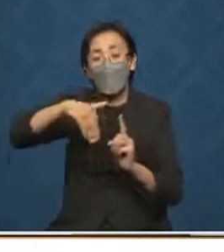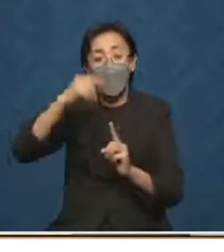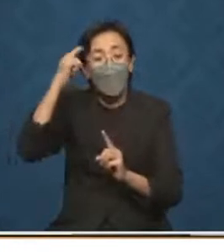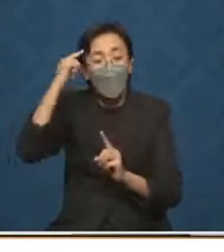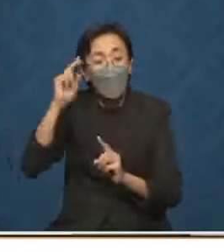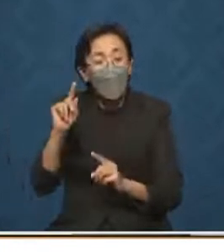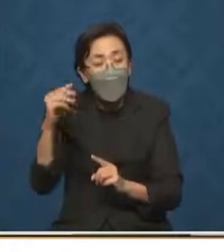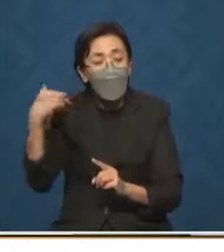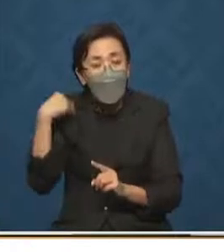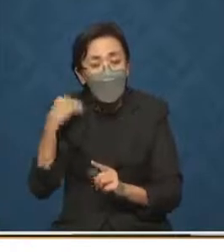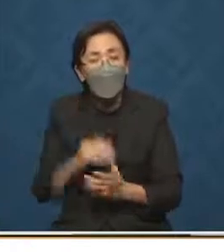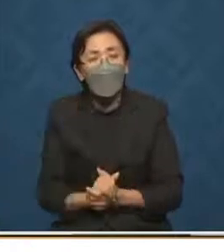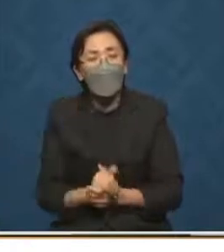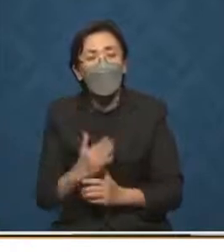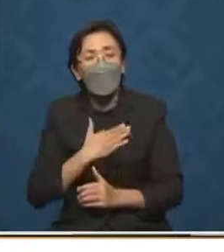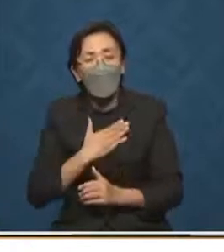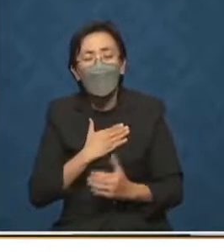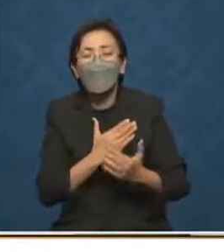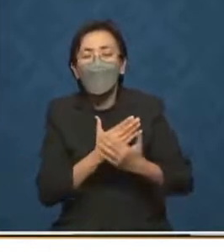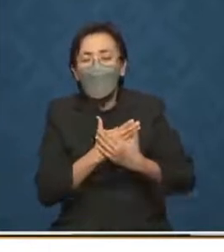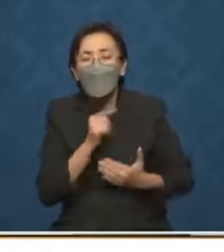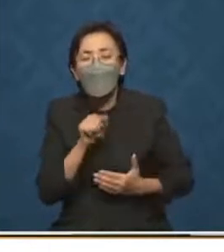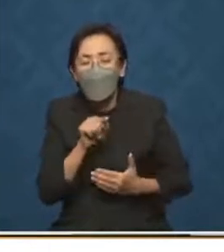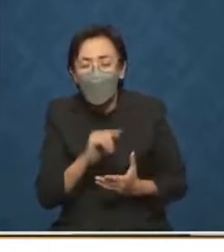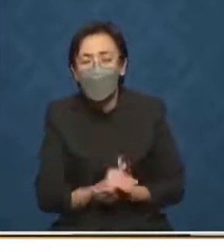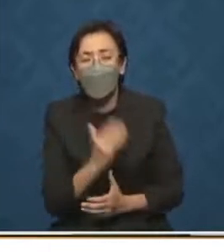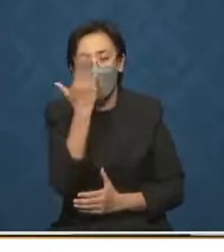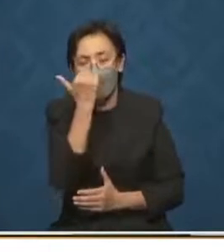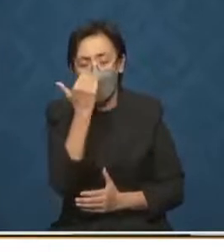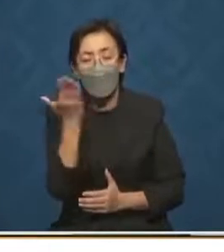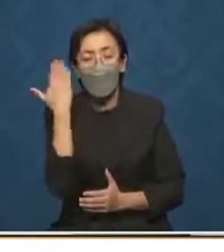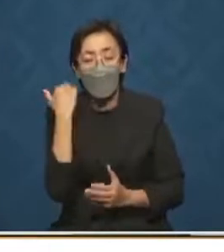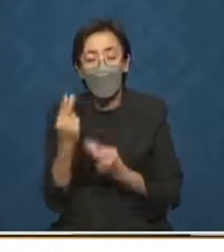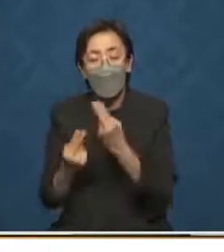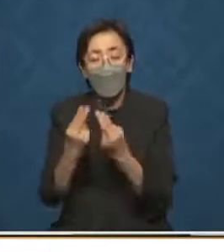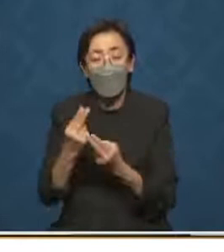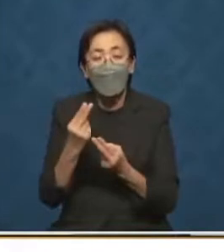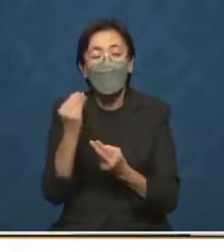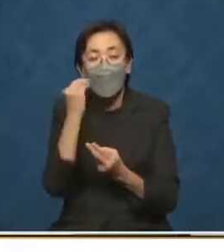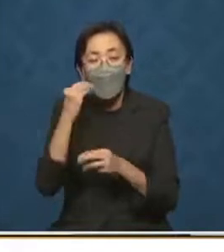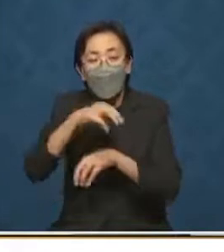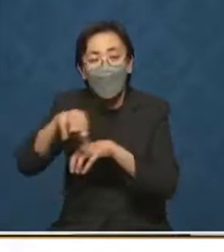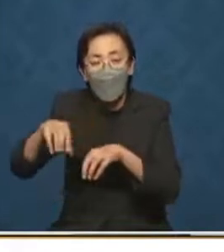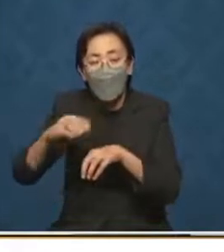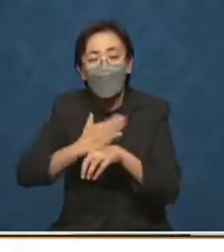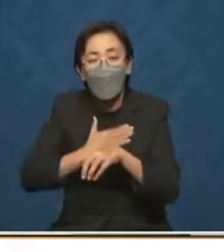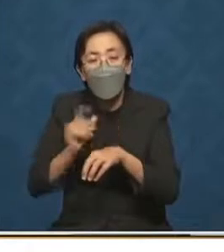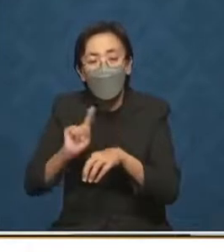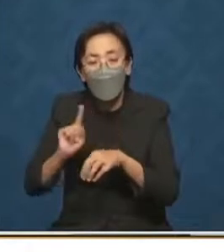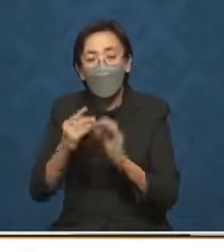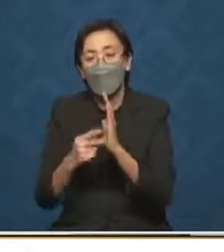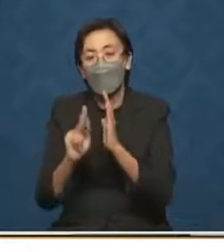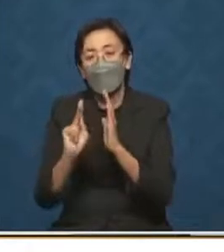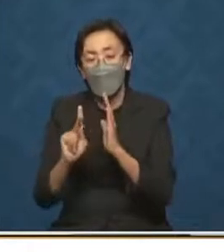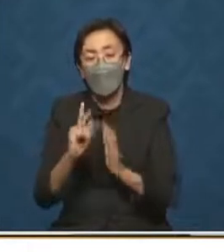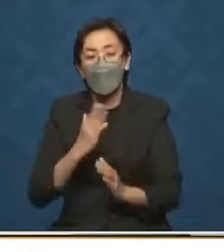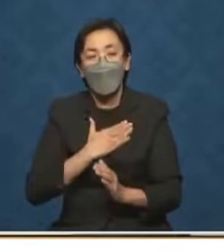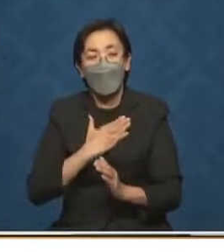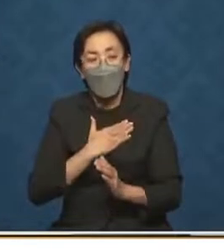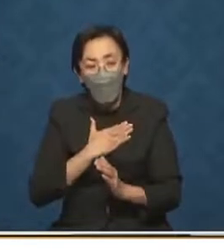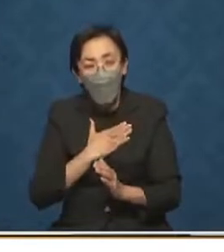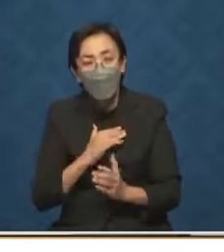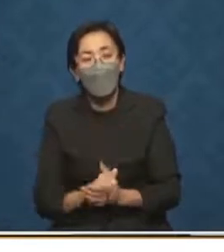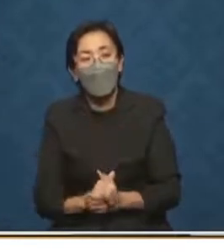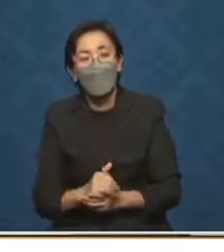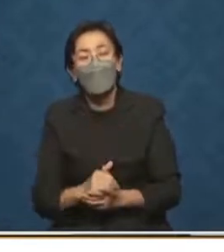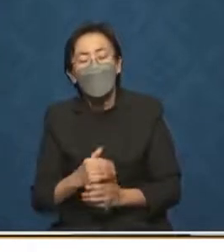บหรอไม่จริ ๆ ผมลักท่านนะครัเพราท่านเคยไปเยี่ยมบานผมบ้านหลหลางอำเภอกุษชนรายจัหวดกลสินผมยัมอบเชือผู้ไท